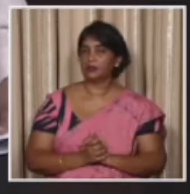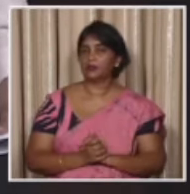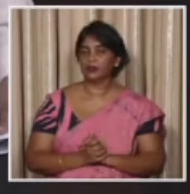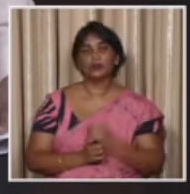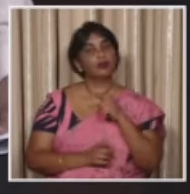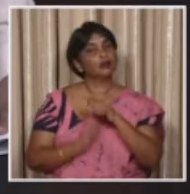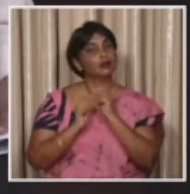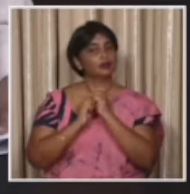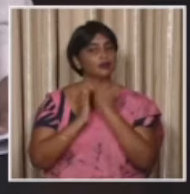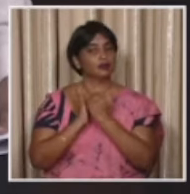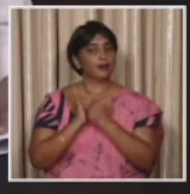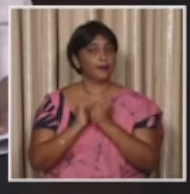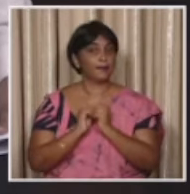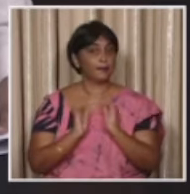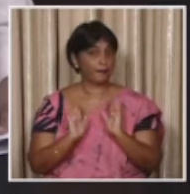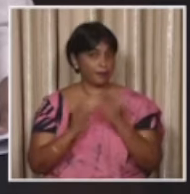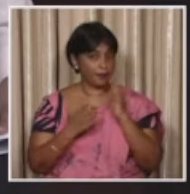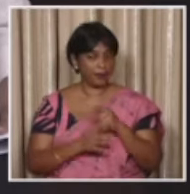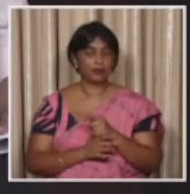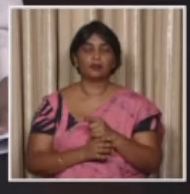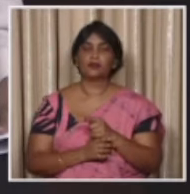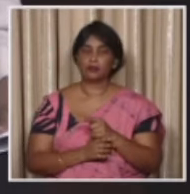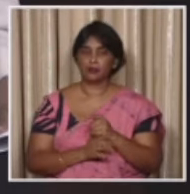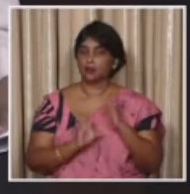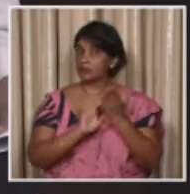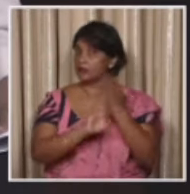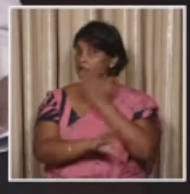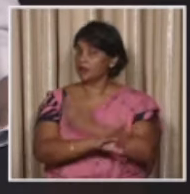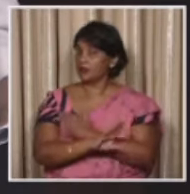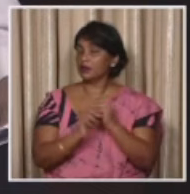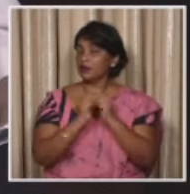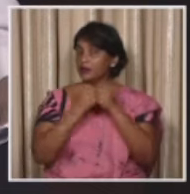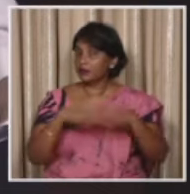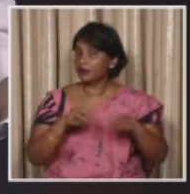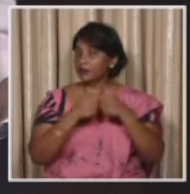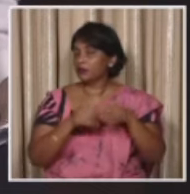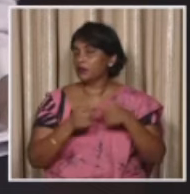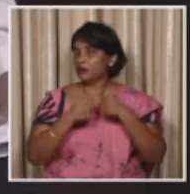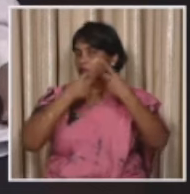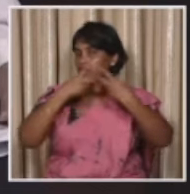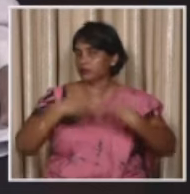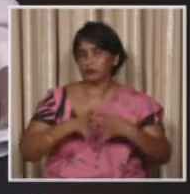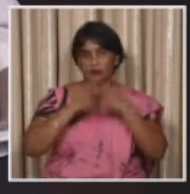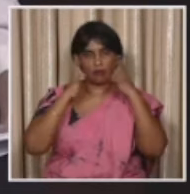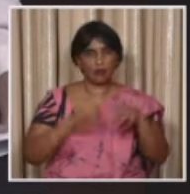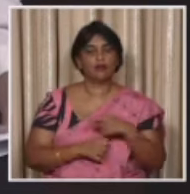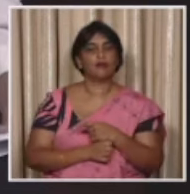මේ වැඩපිළිවෙල ක්‍රියාත්මක කරන්නට පෙර කළ යුතු වැඩකටයුතු ගණනාවක් තිබෙනවා.